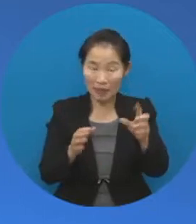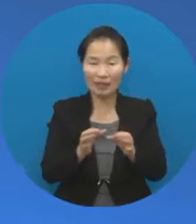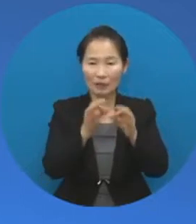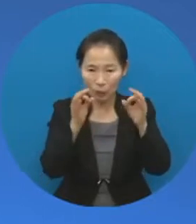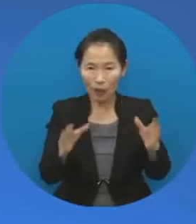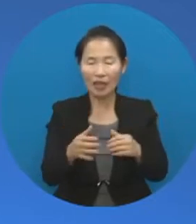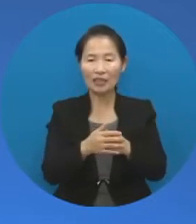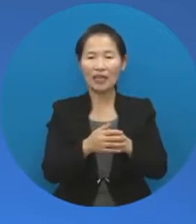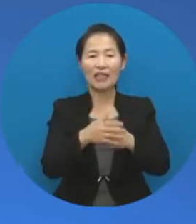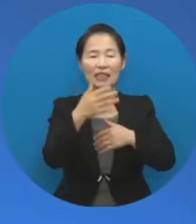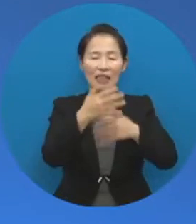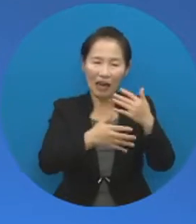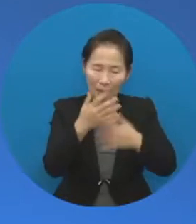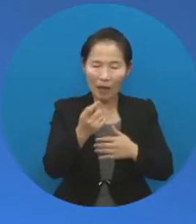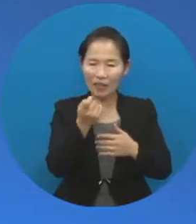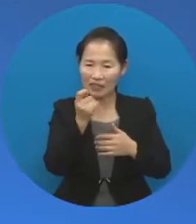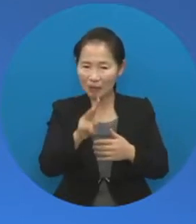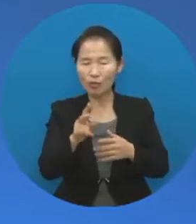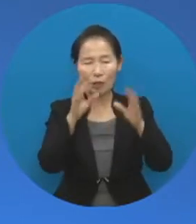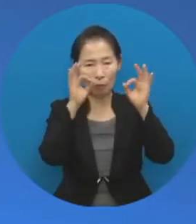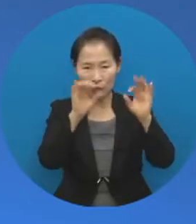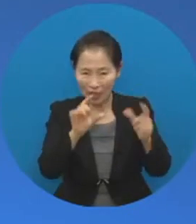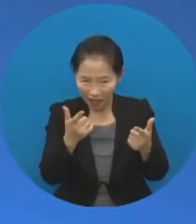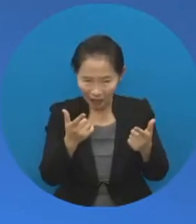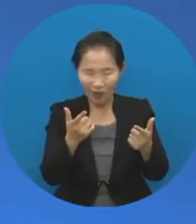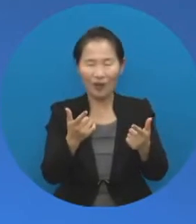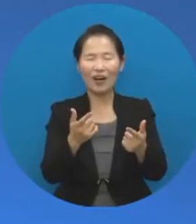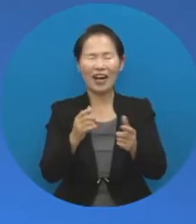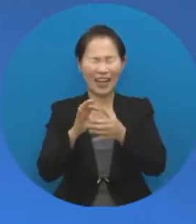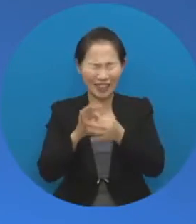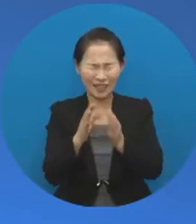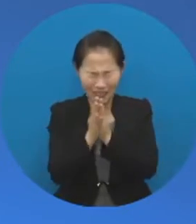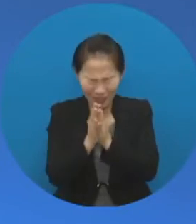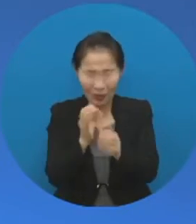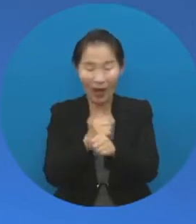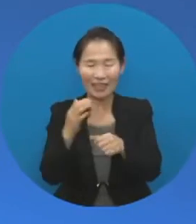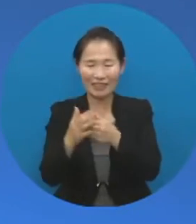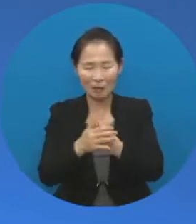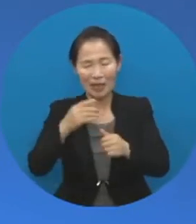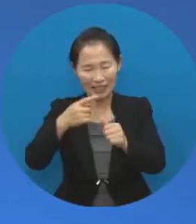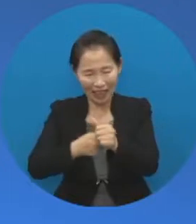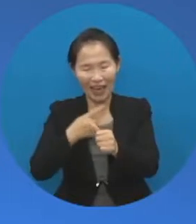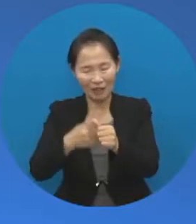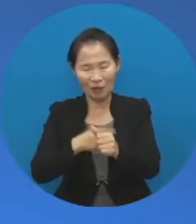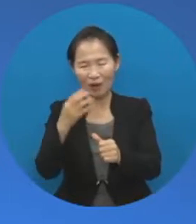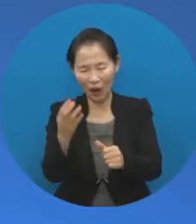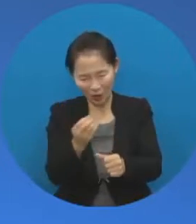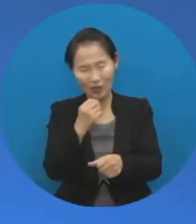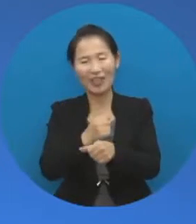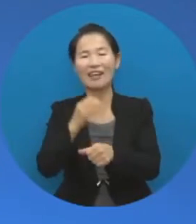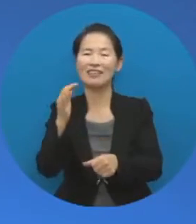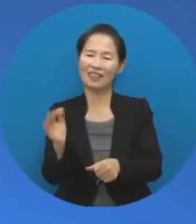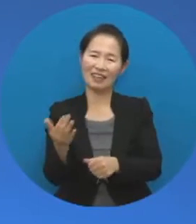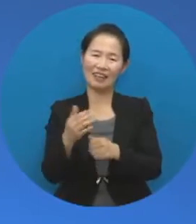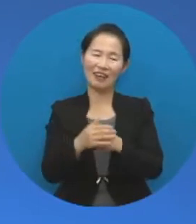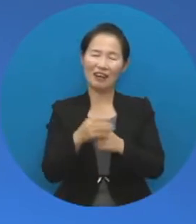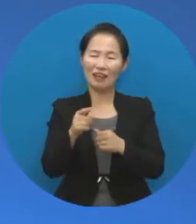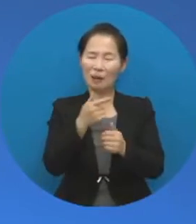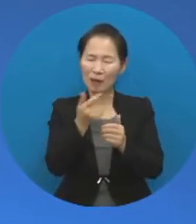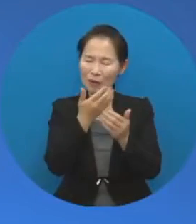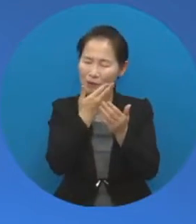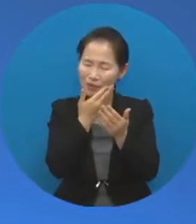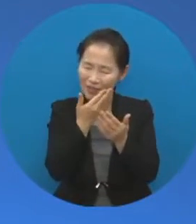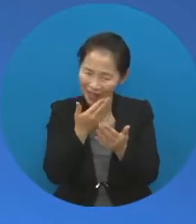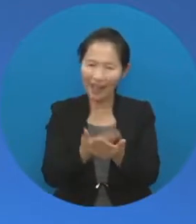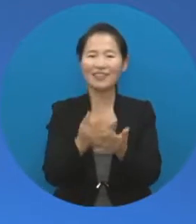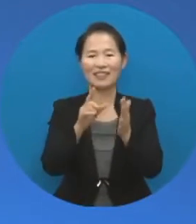우리는 자동 오토매틱으로 거룩해질 수밖에 없어요. 이거는 전 자동. 그래서 이 시간이 얼마나 귀하겠어요. 근데